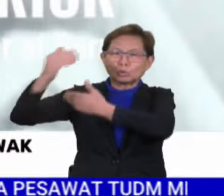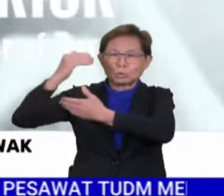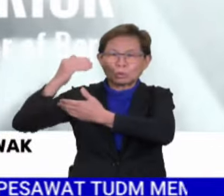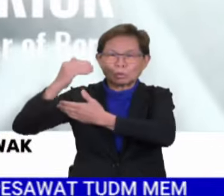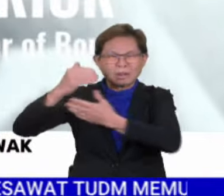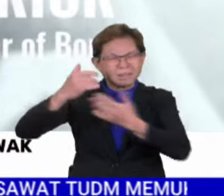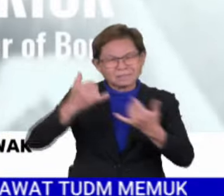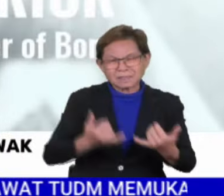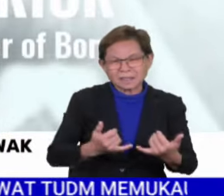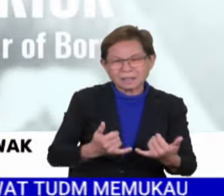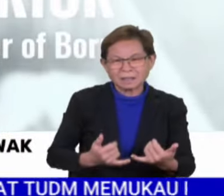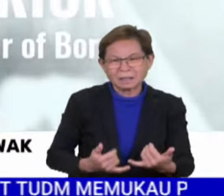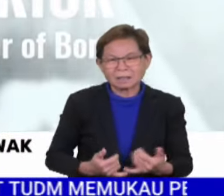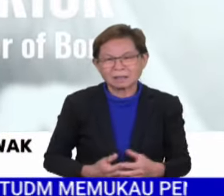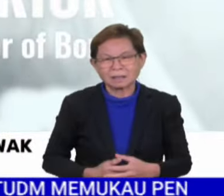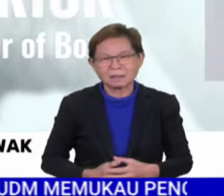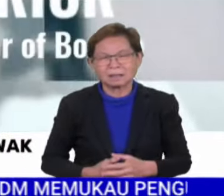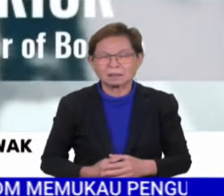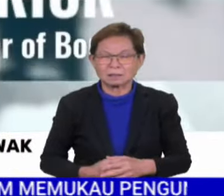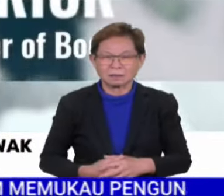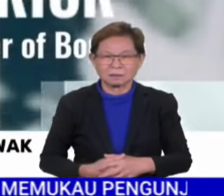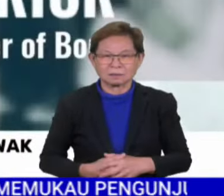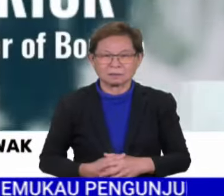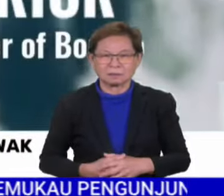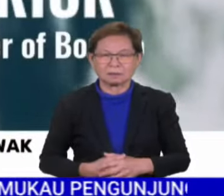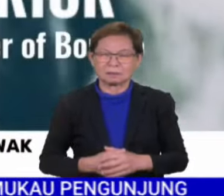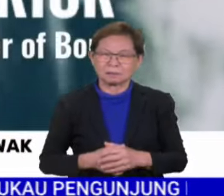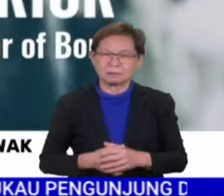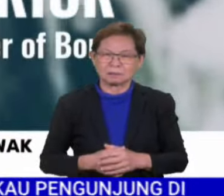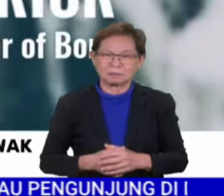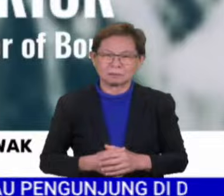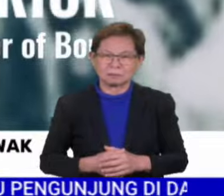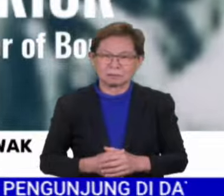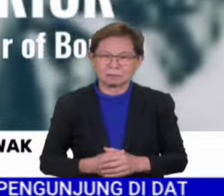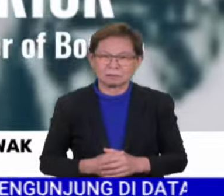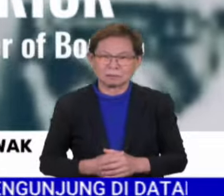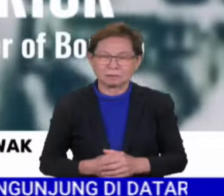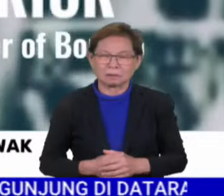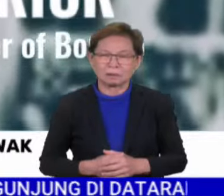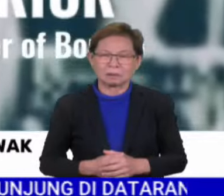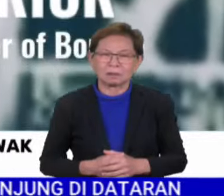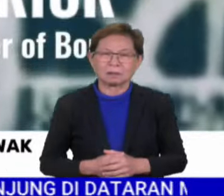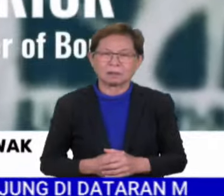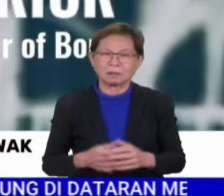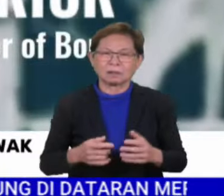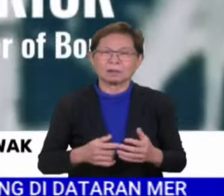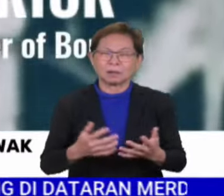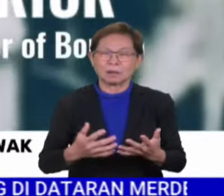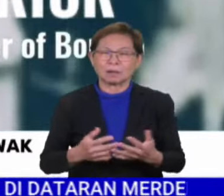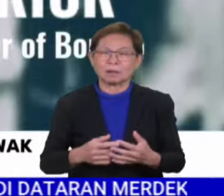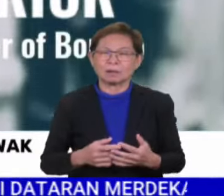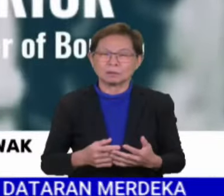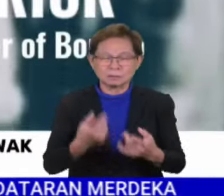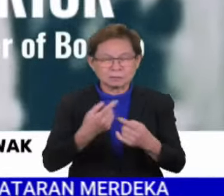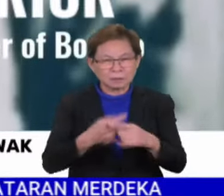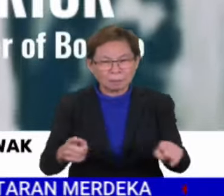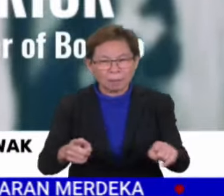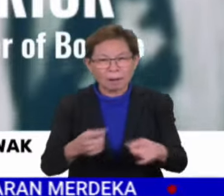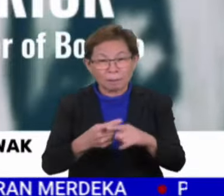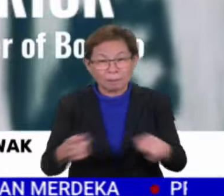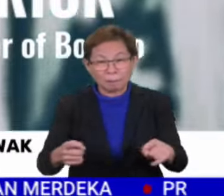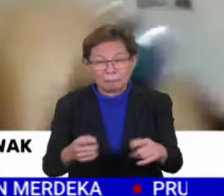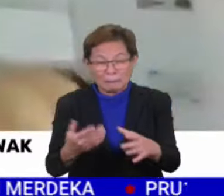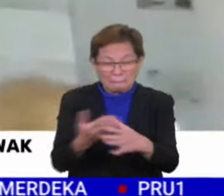aku kan, sekarang aku mau ikut telunjuk kamu, lawan. Bukanlah semata panglima itu harus melawan, tidak. Tapi benda